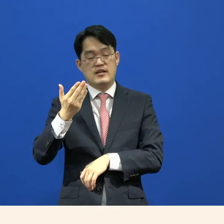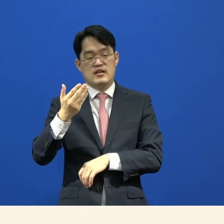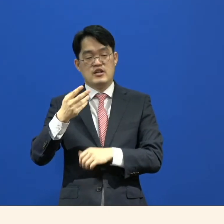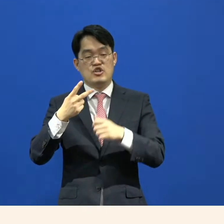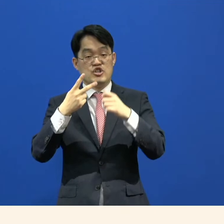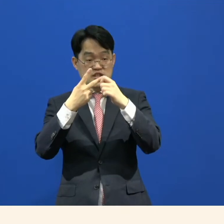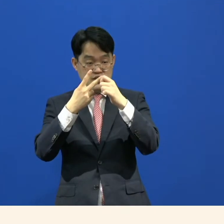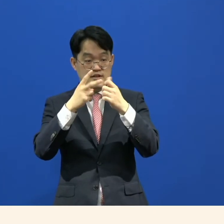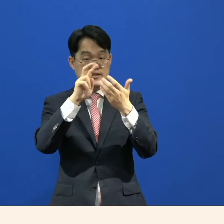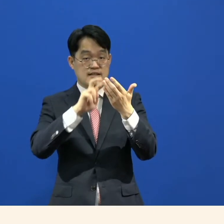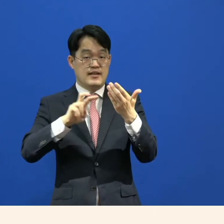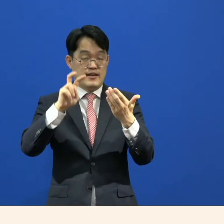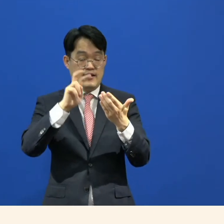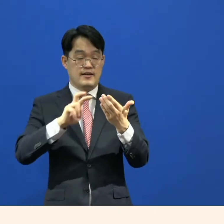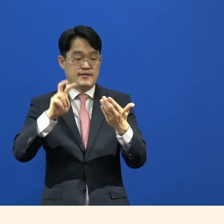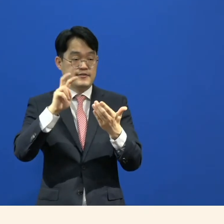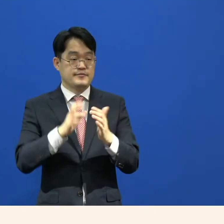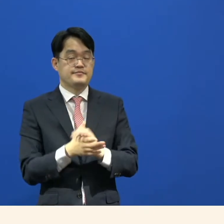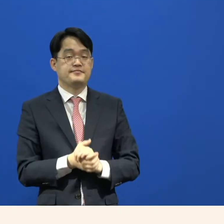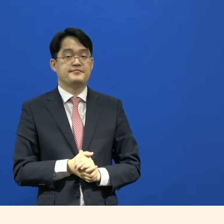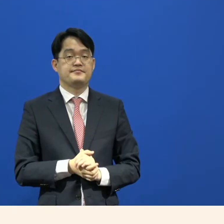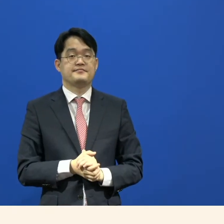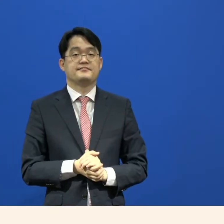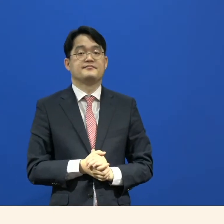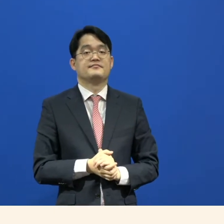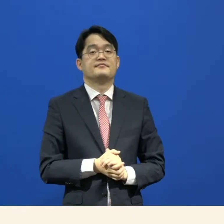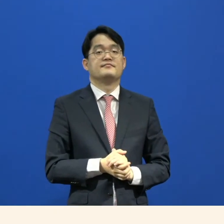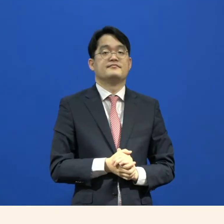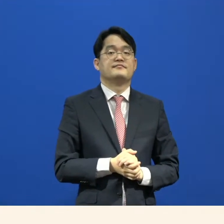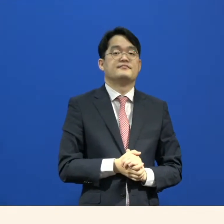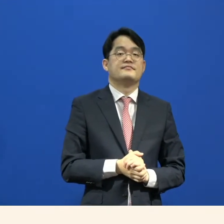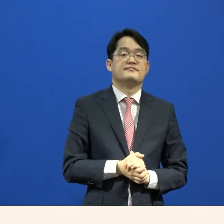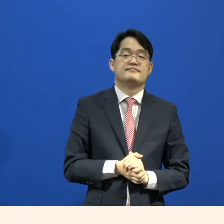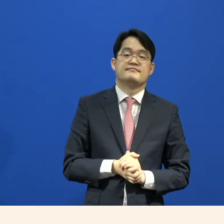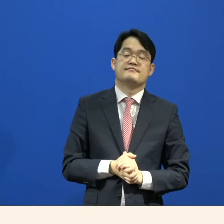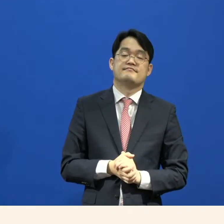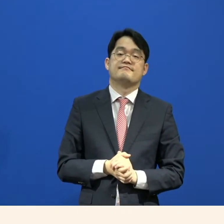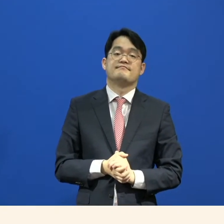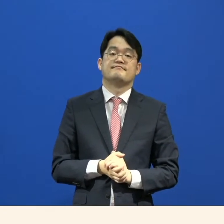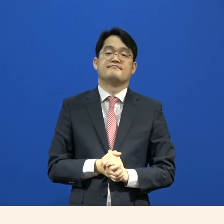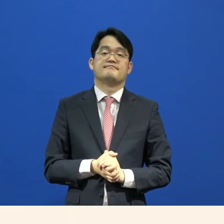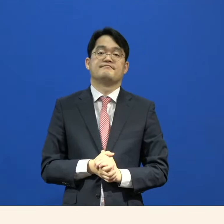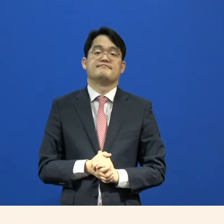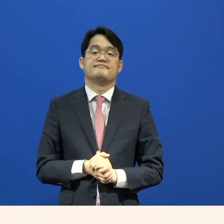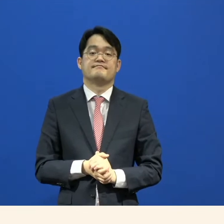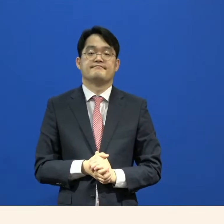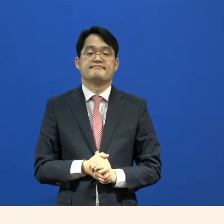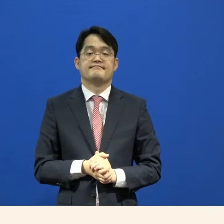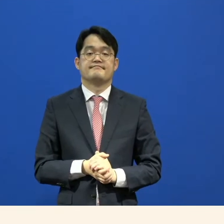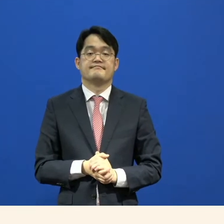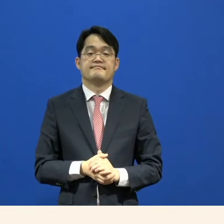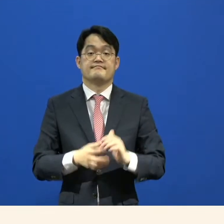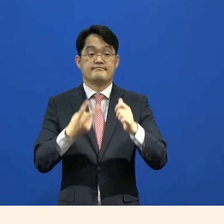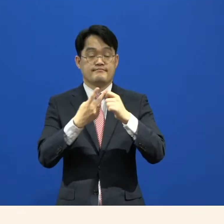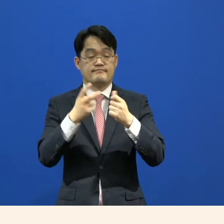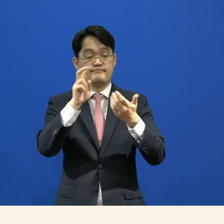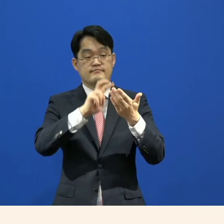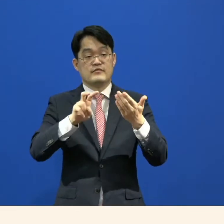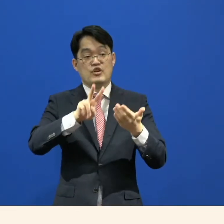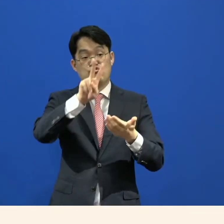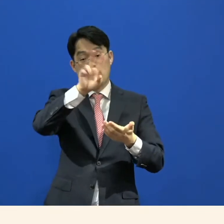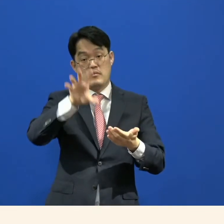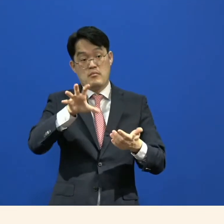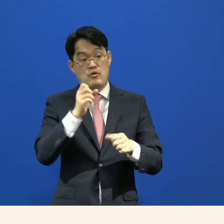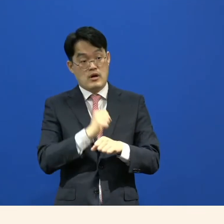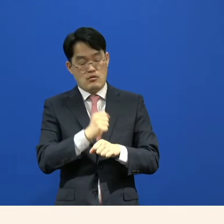말게 하소서. 보혈의 공로 힘입어 교만한 마음을 버리네. 우리 2절 두 번 반복하고 기도하며